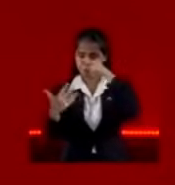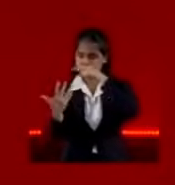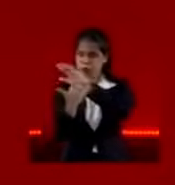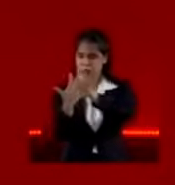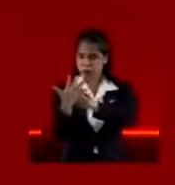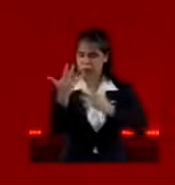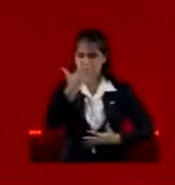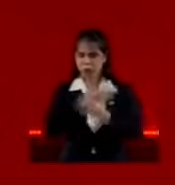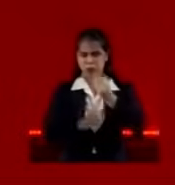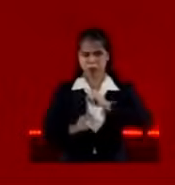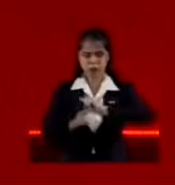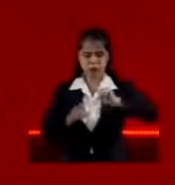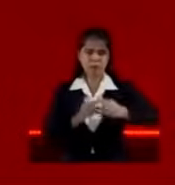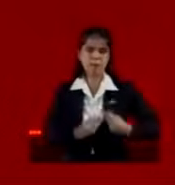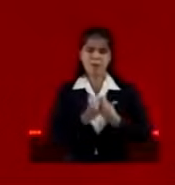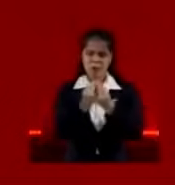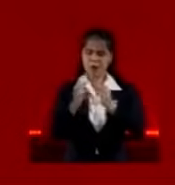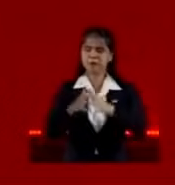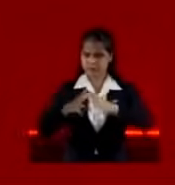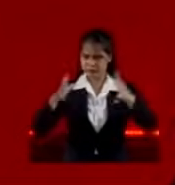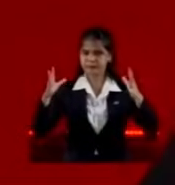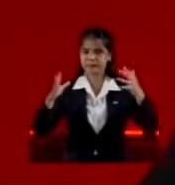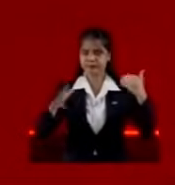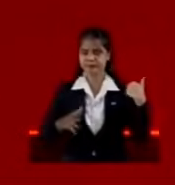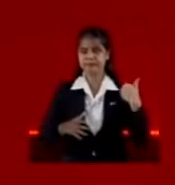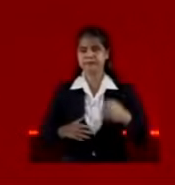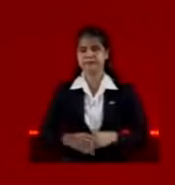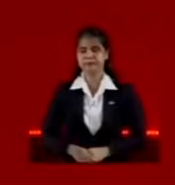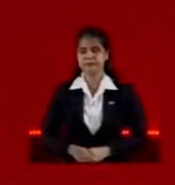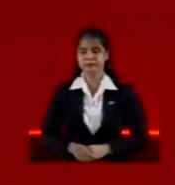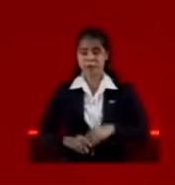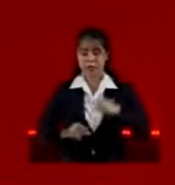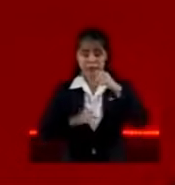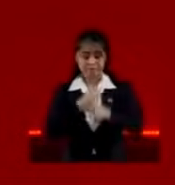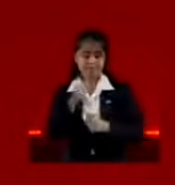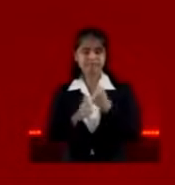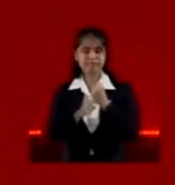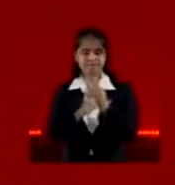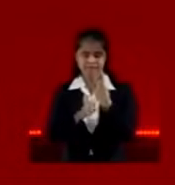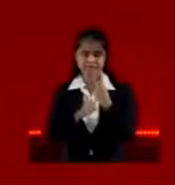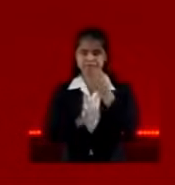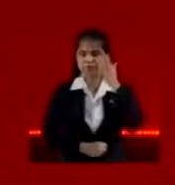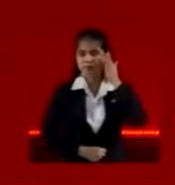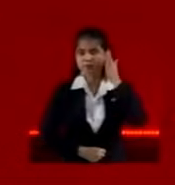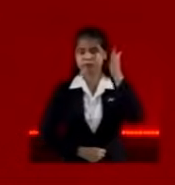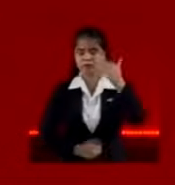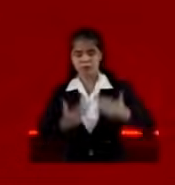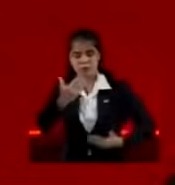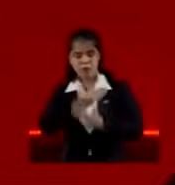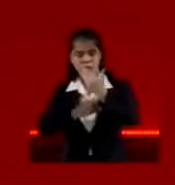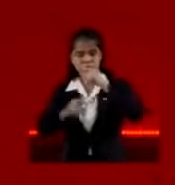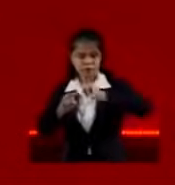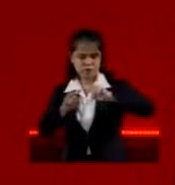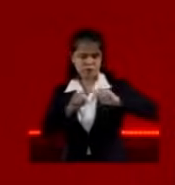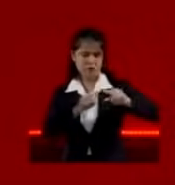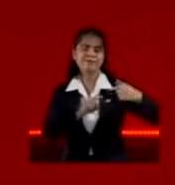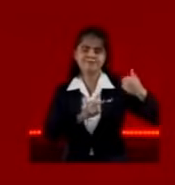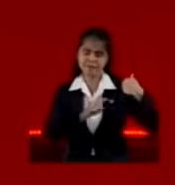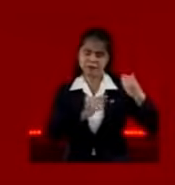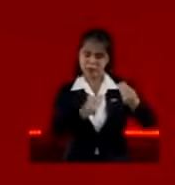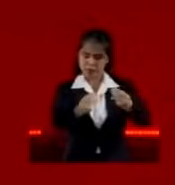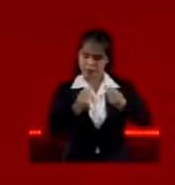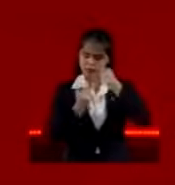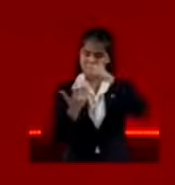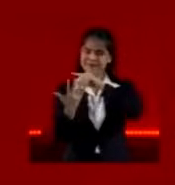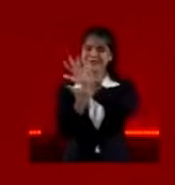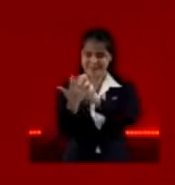คือสิ่งที่เป็นนโยบายที่ขณะนี้รัฐบาลผลักดันอยู่เนี่ยนะครับมันเป็นประชานิยมแบบเดิมหมด